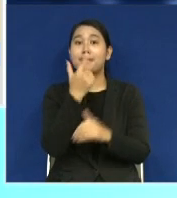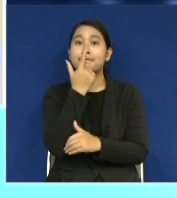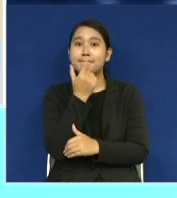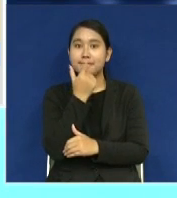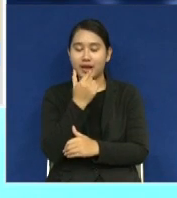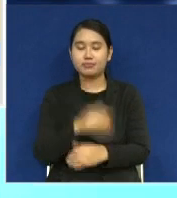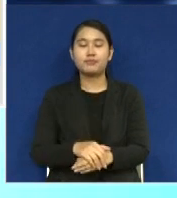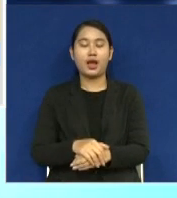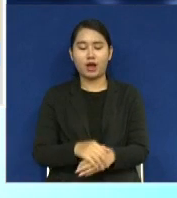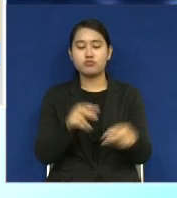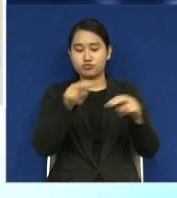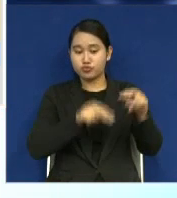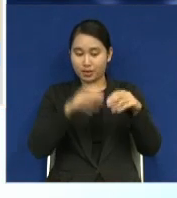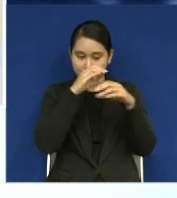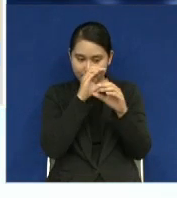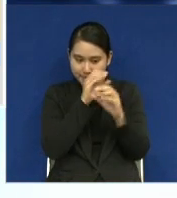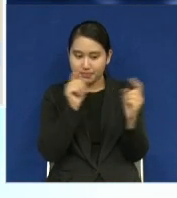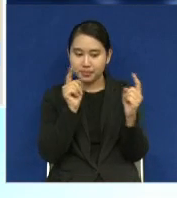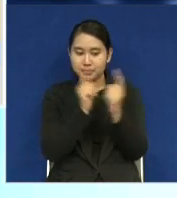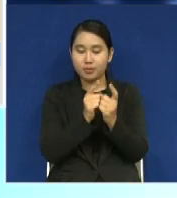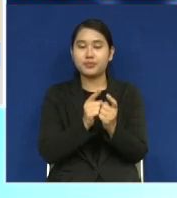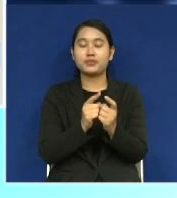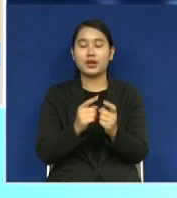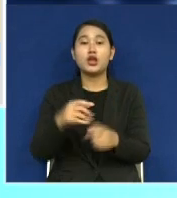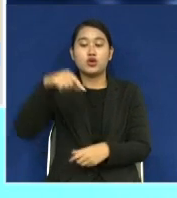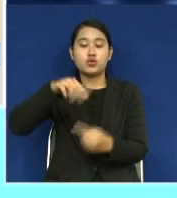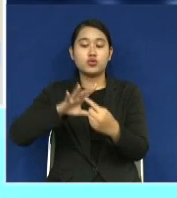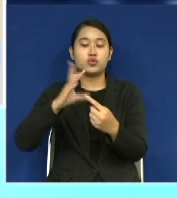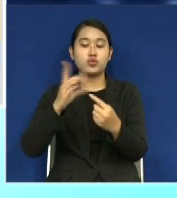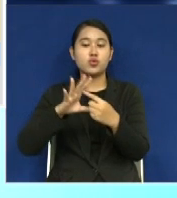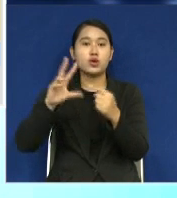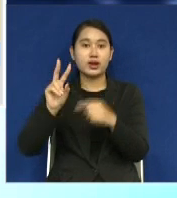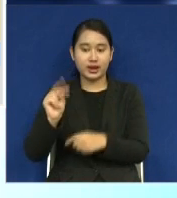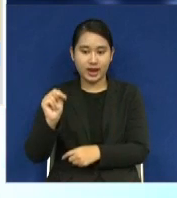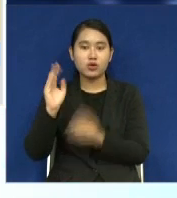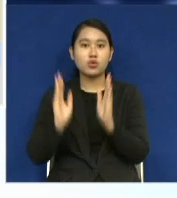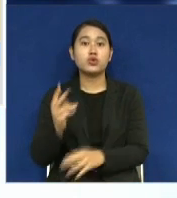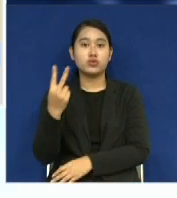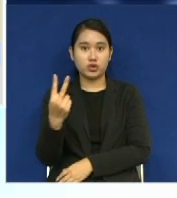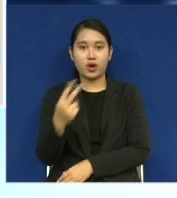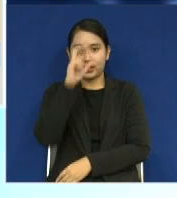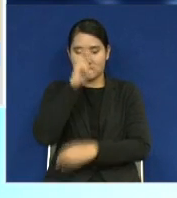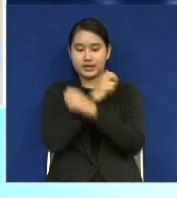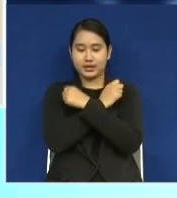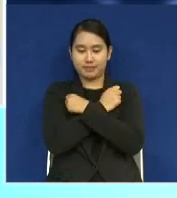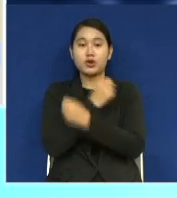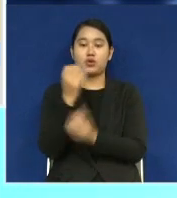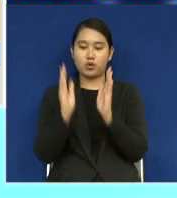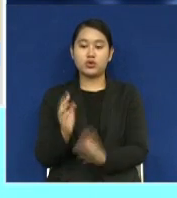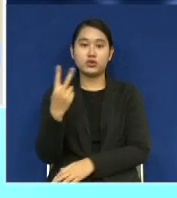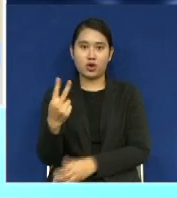ที่เราตรวจพบในวันนี้เพิ่มขึ้นค่ะจากซูดาน2รายอียิปต์2รายและสหรัฐอเมริกา2ราย